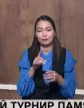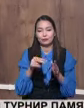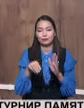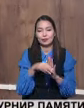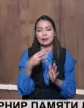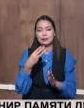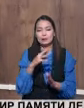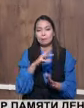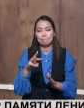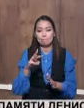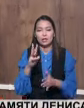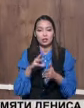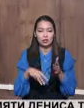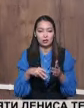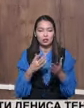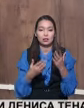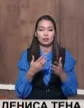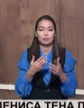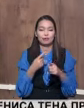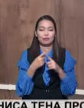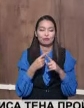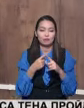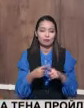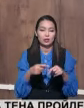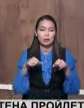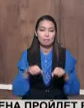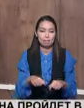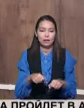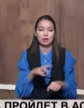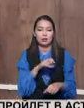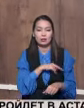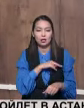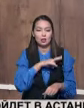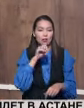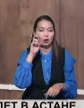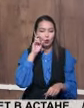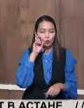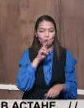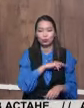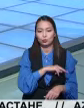миллиона тенге, с пожизненным лишением права занимать должности на государственной службе.